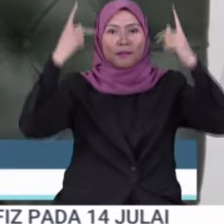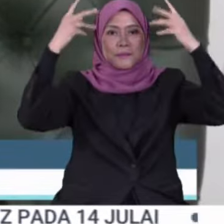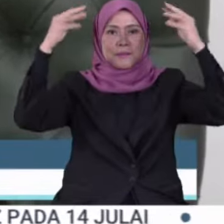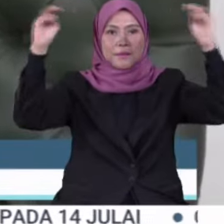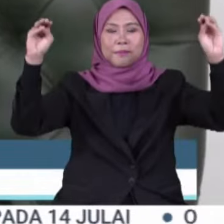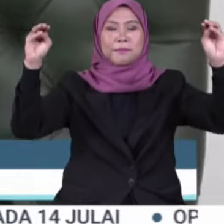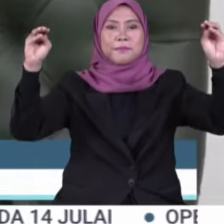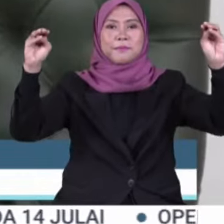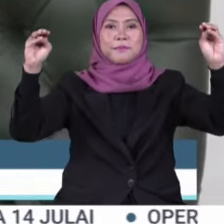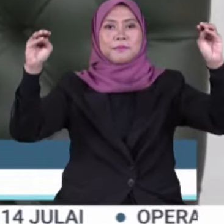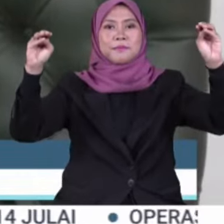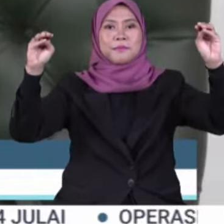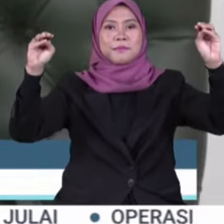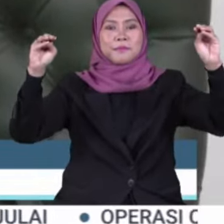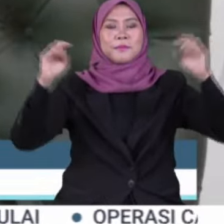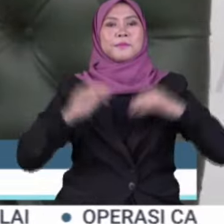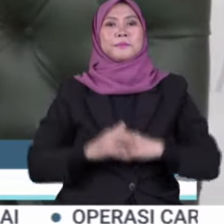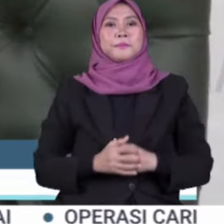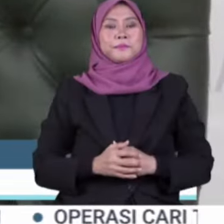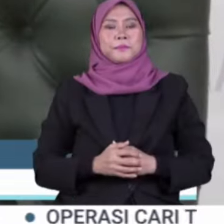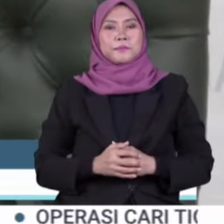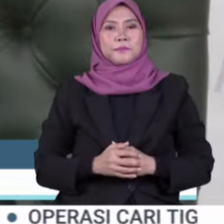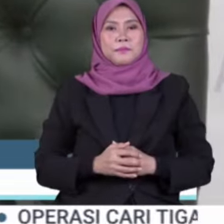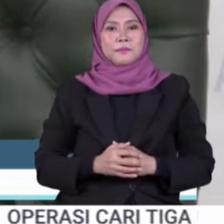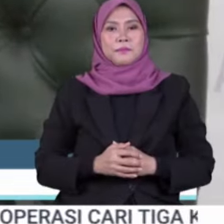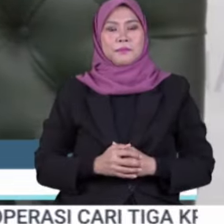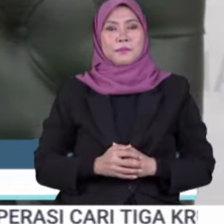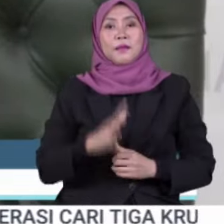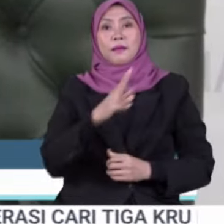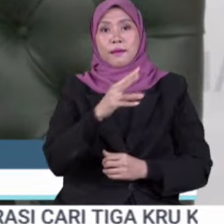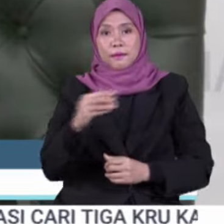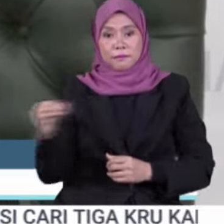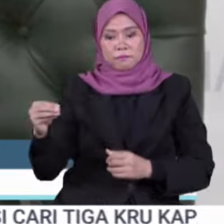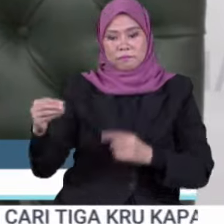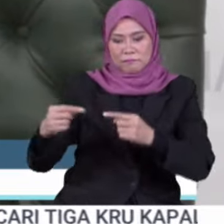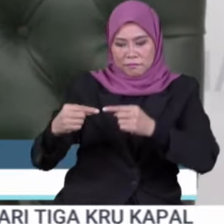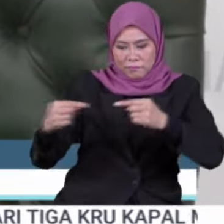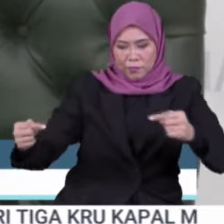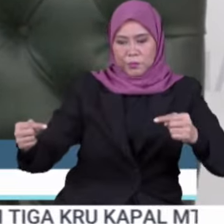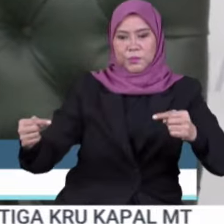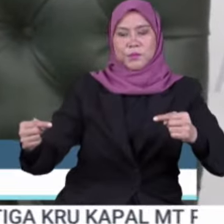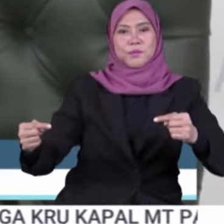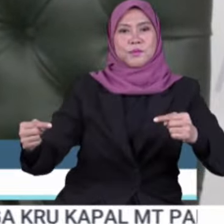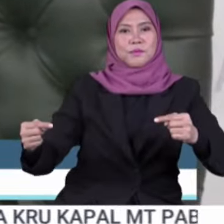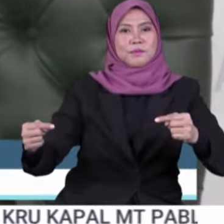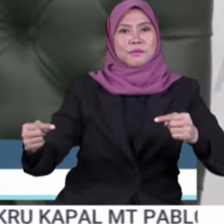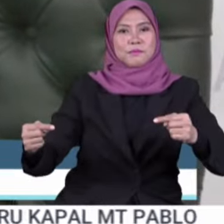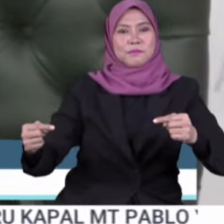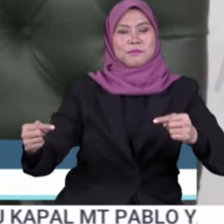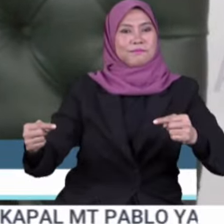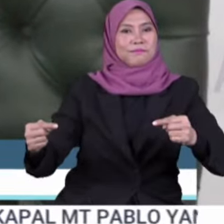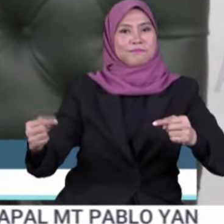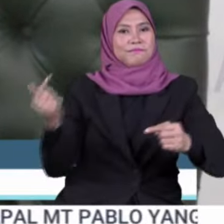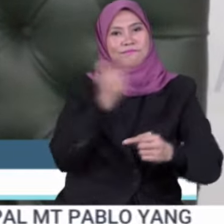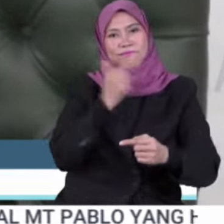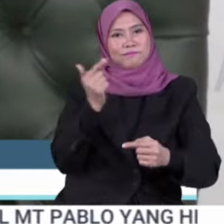Menteri dan memutuskan tidak